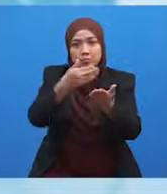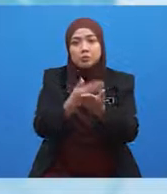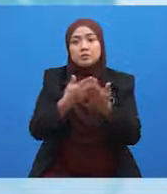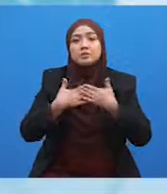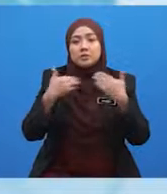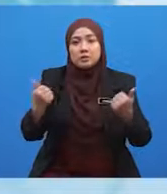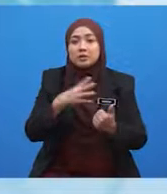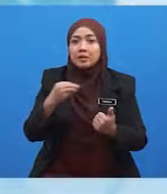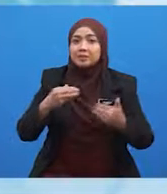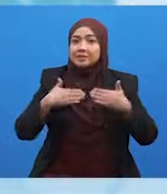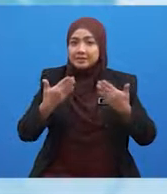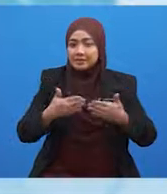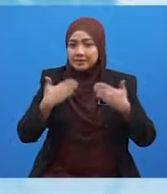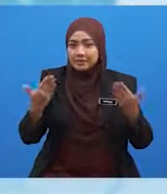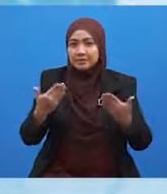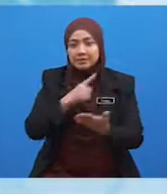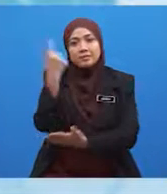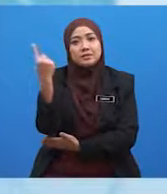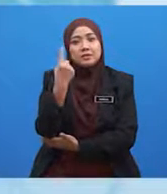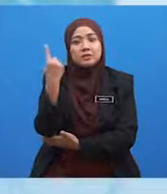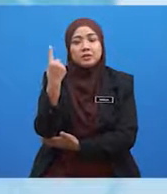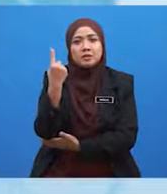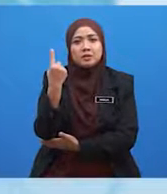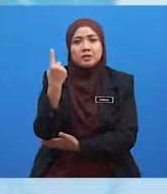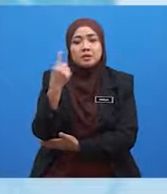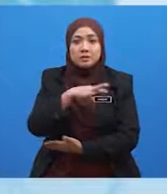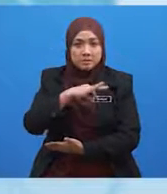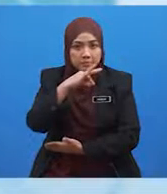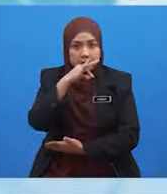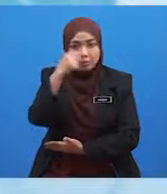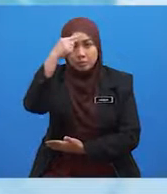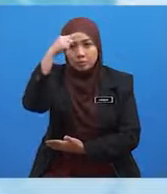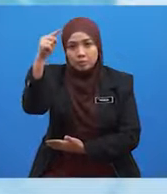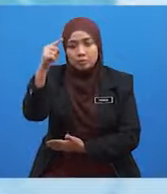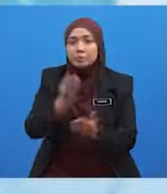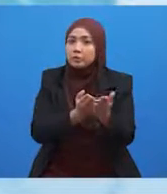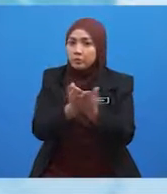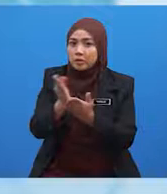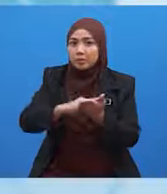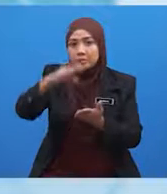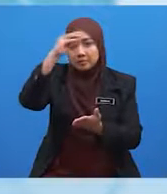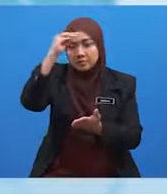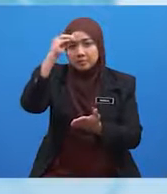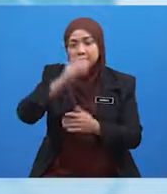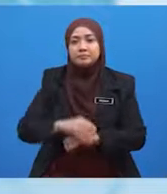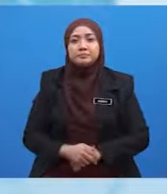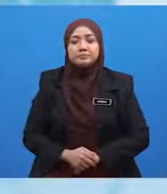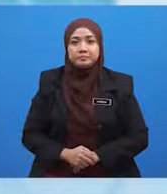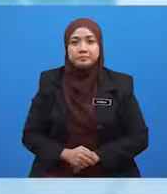dan ceria selalu setia 11 semangat untuk meneruskan pembelajaran